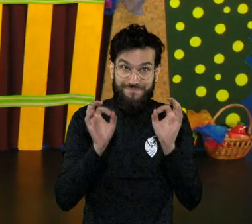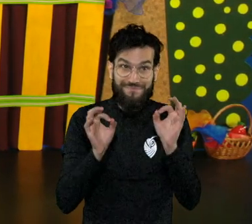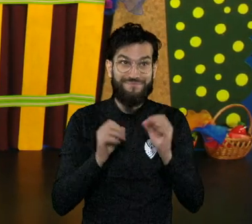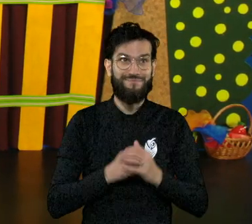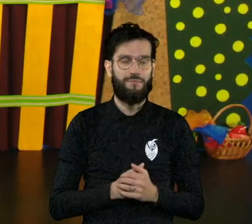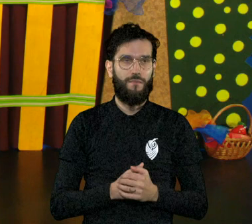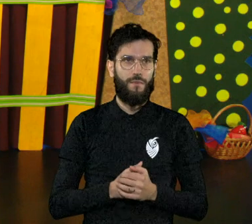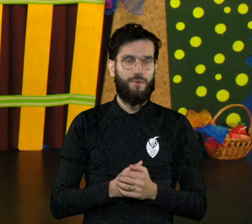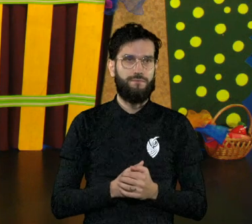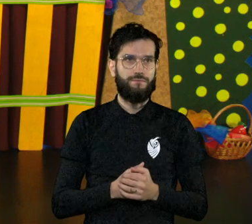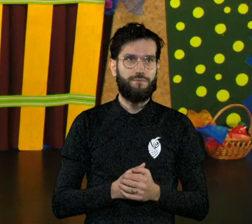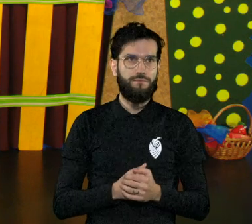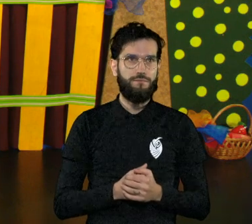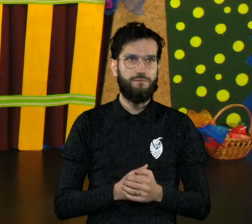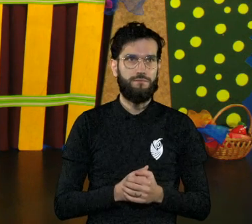Ďakujem.